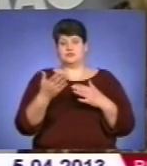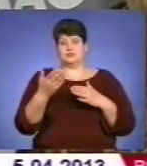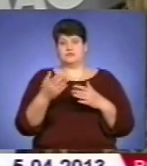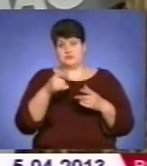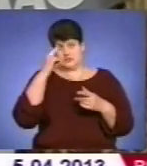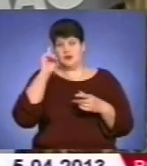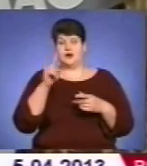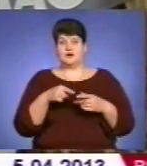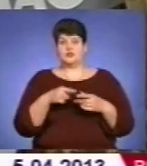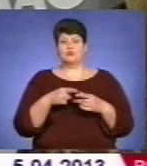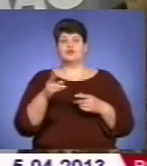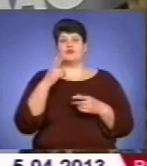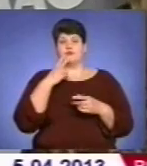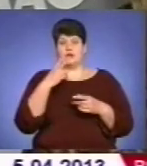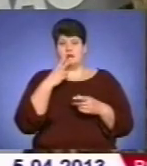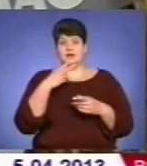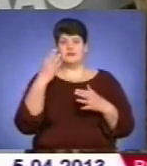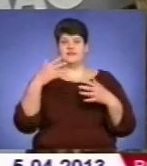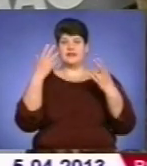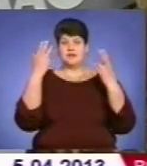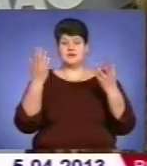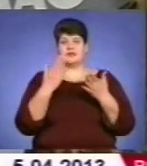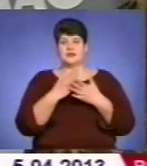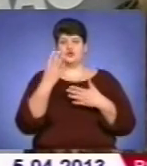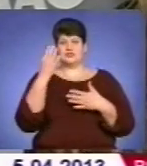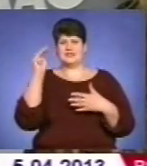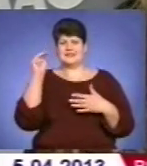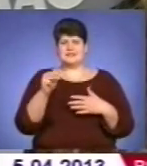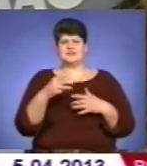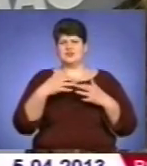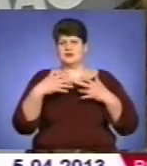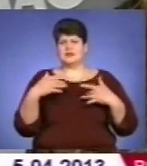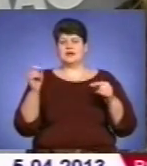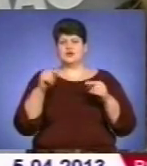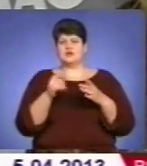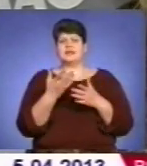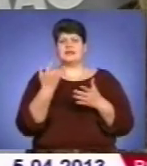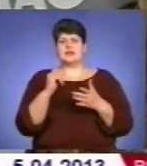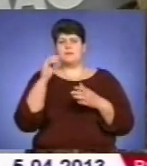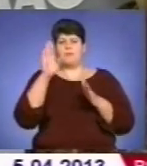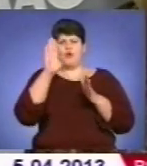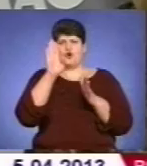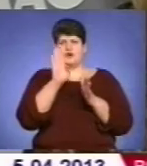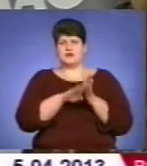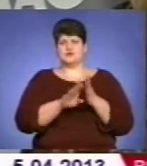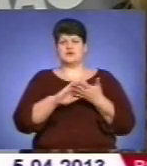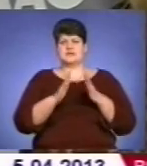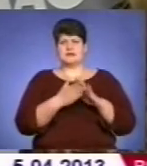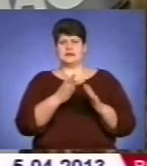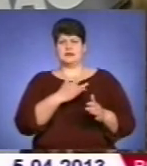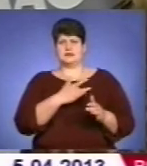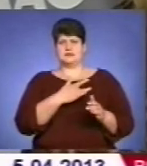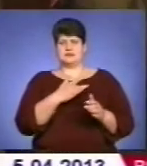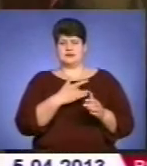в нікотині, в тютюновому димі є понад 4000 токсичних речовин, які погіршують стан